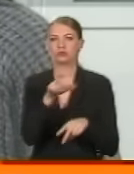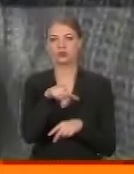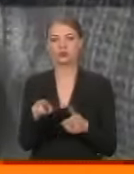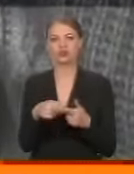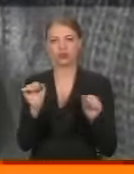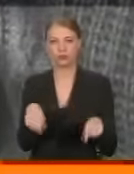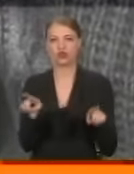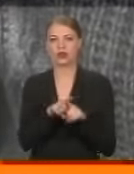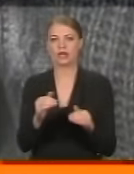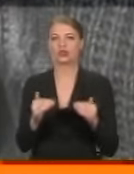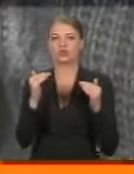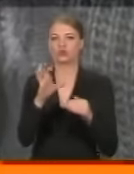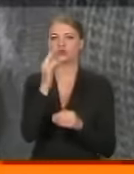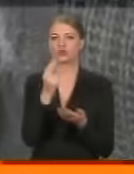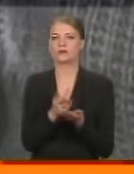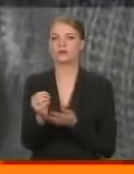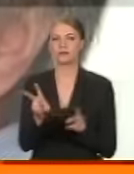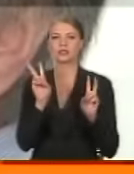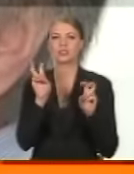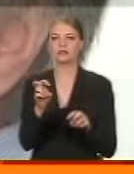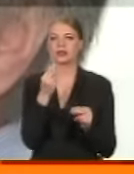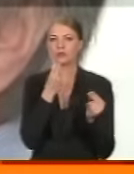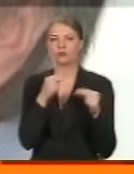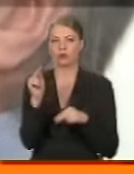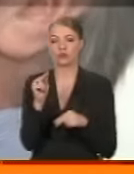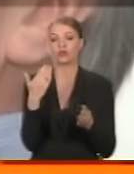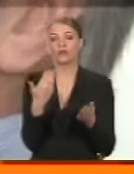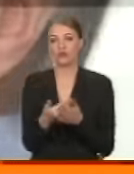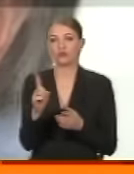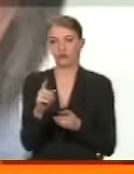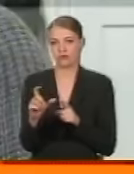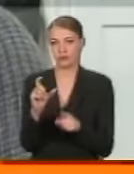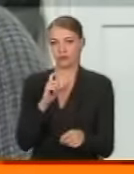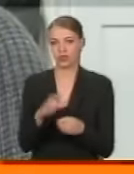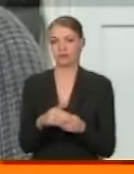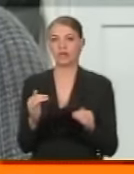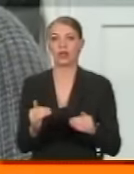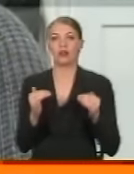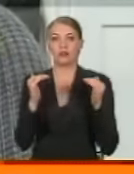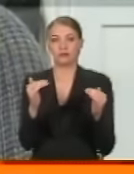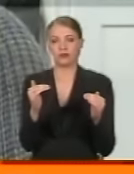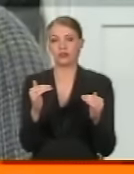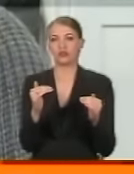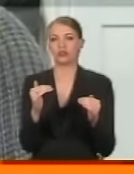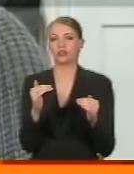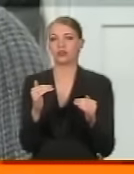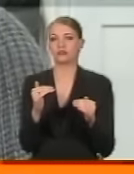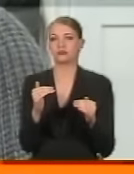чи можна такі зростання соцвиплат назвати покращенням. Ось що нам відповіли. Підвищення їх